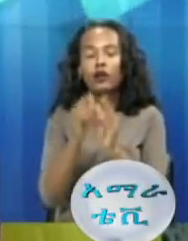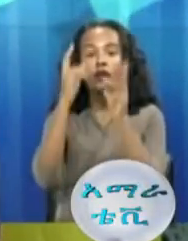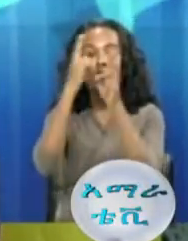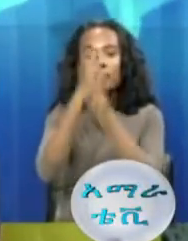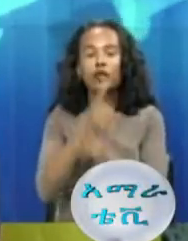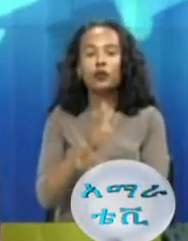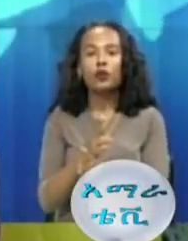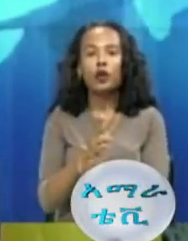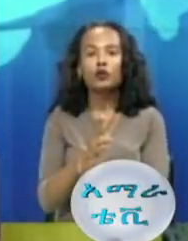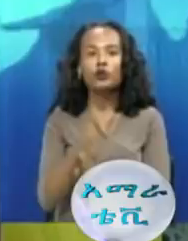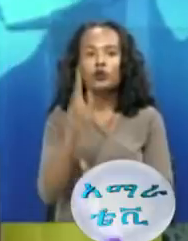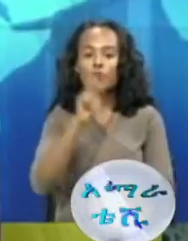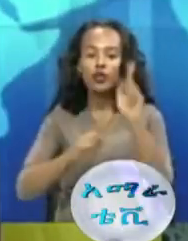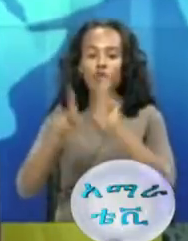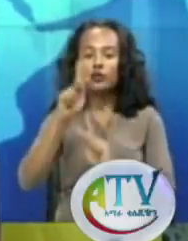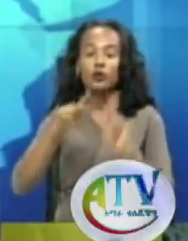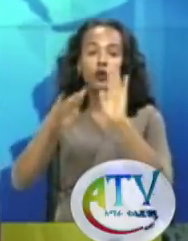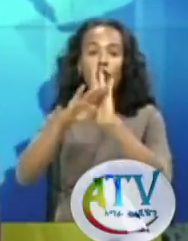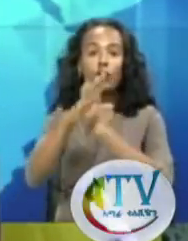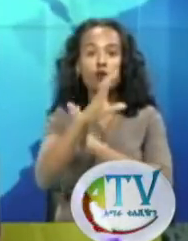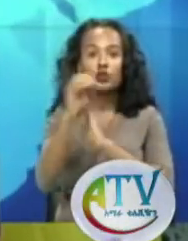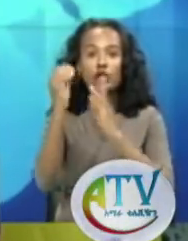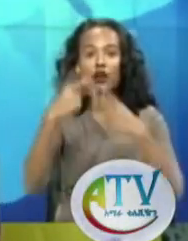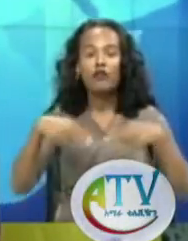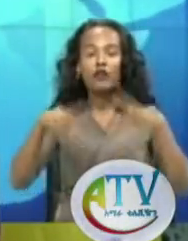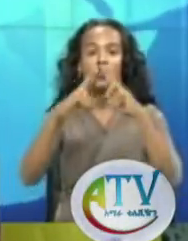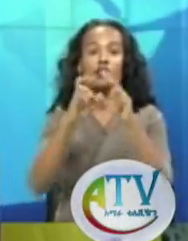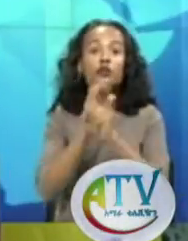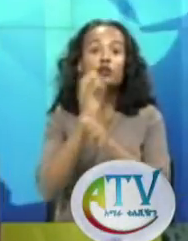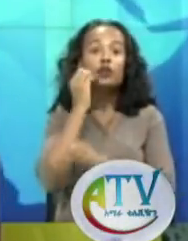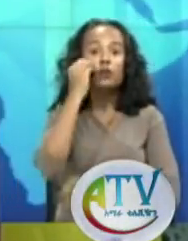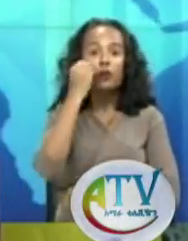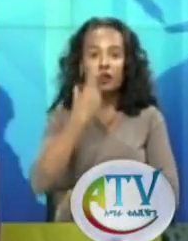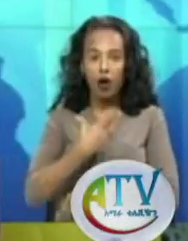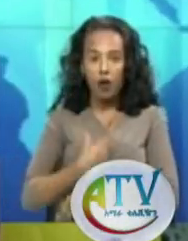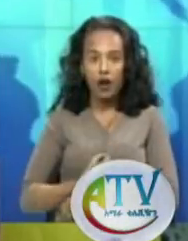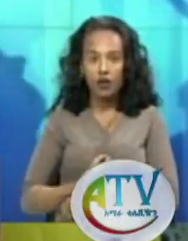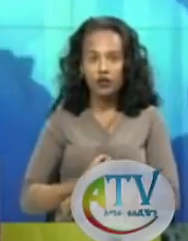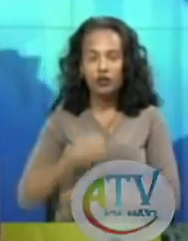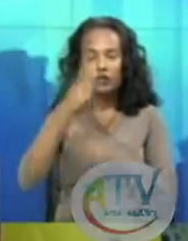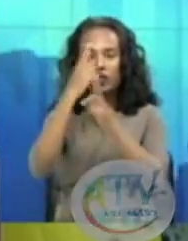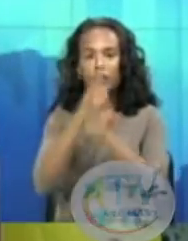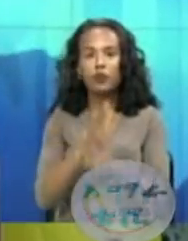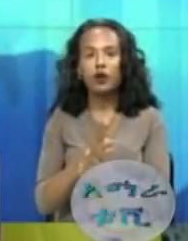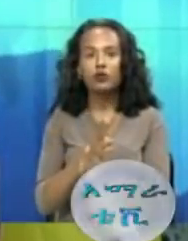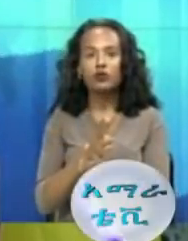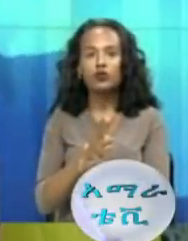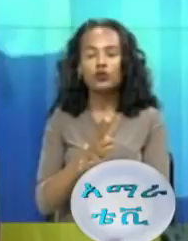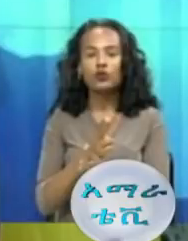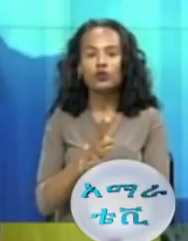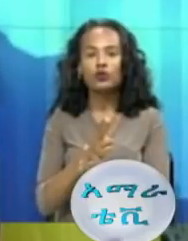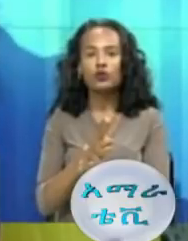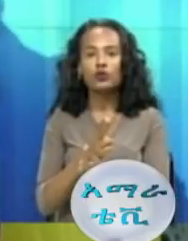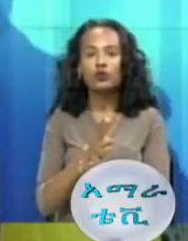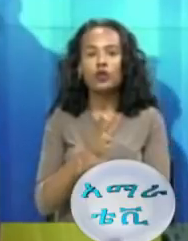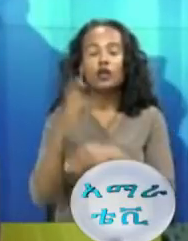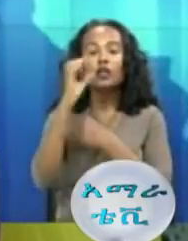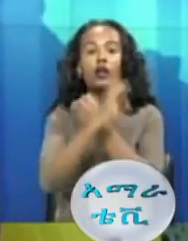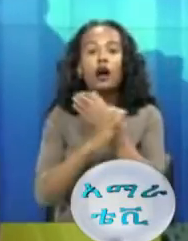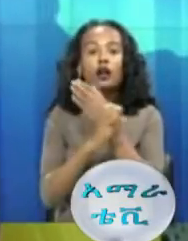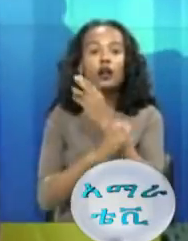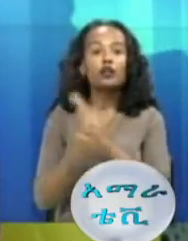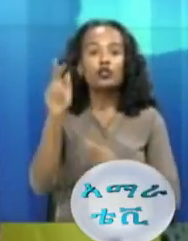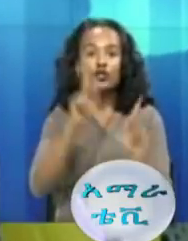የተከበራችሁ የህዝብ ተወካዮችና የፌዴሬሽን ምክር ቤት አባላት የተከበራችሁ የሀገራችን